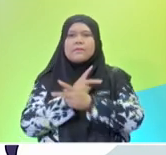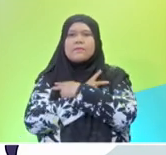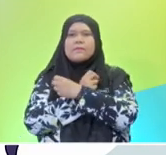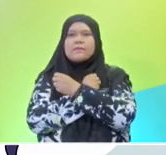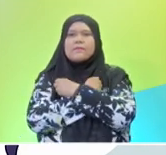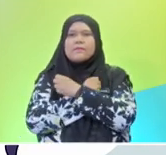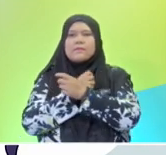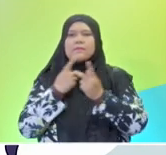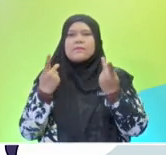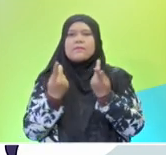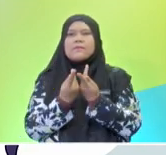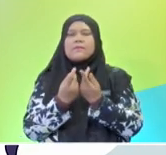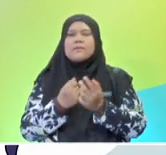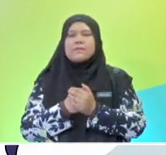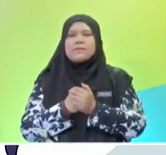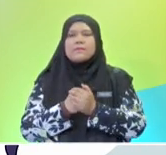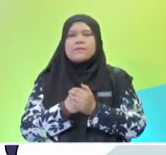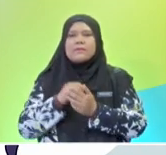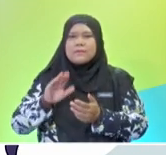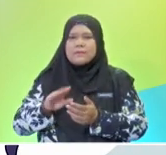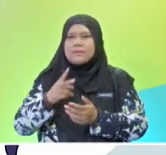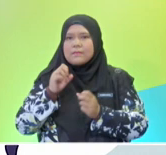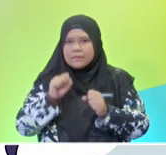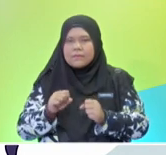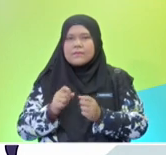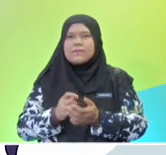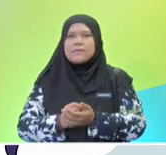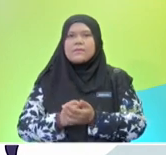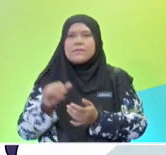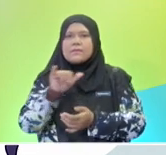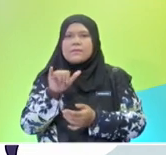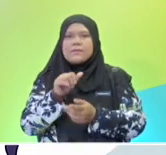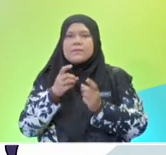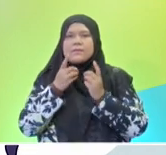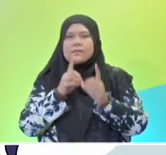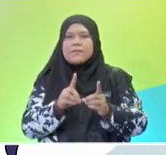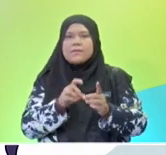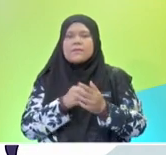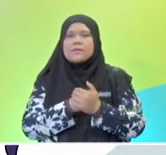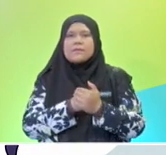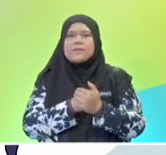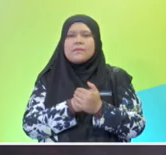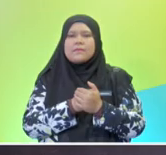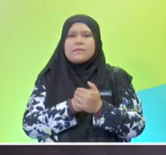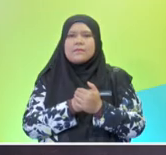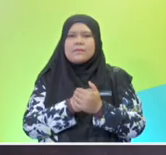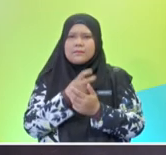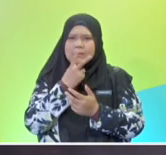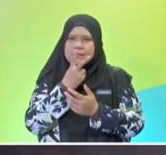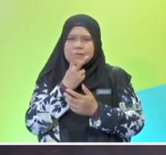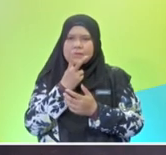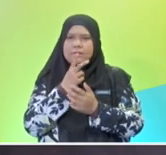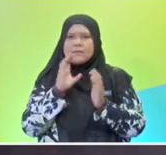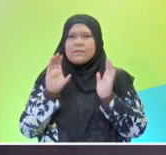gambar dan jawab. Adik-adik di rumah, kamu pun boleh jawab bersama-sama Abang Ani. Cikgu, kalau saya tengok gambar